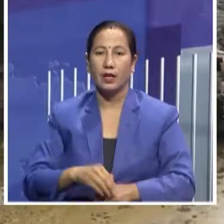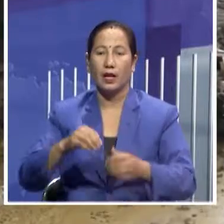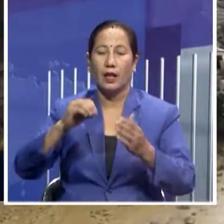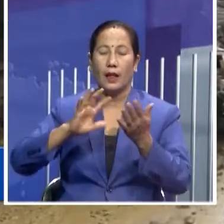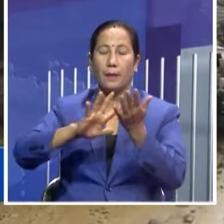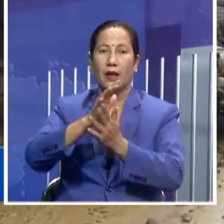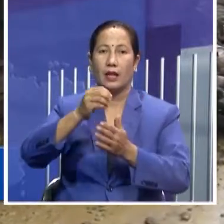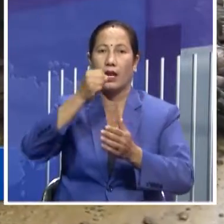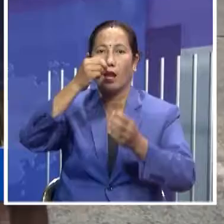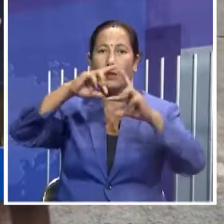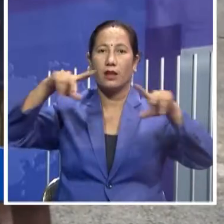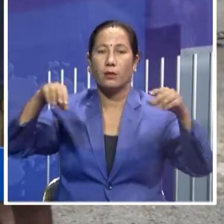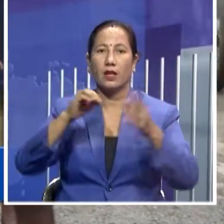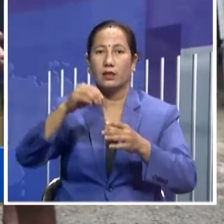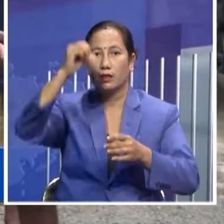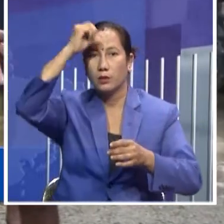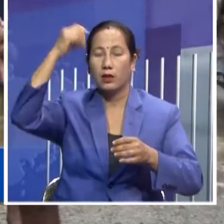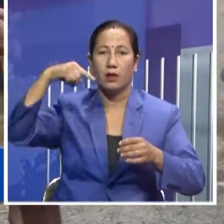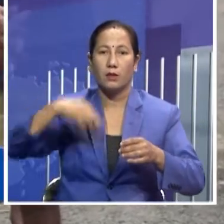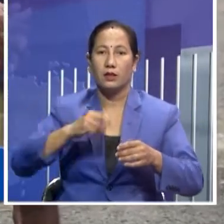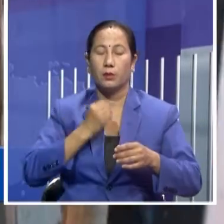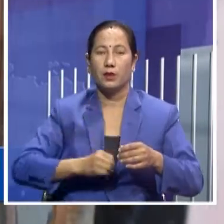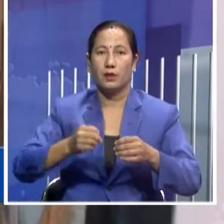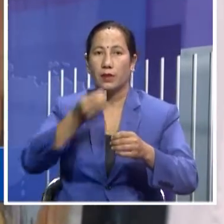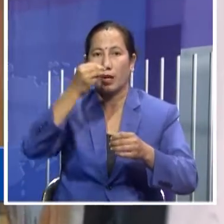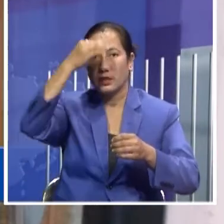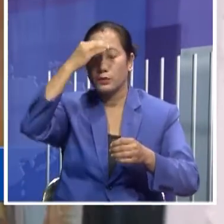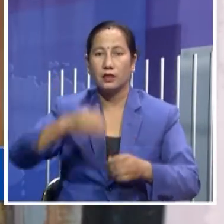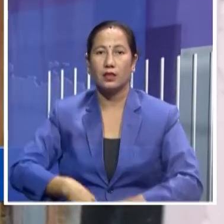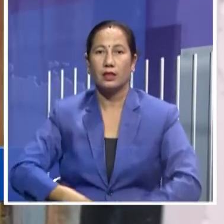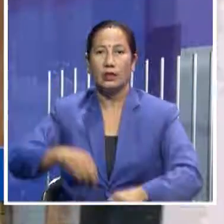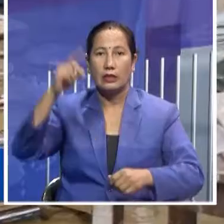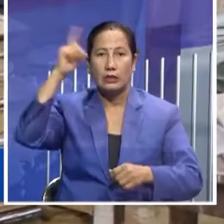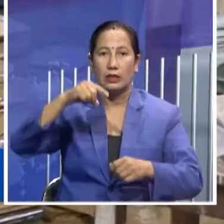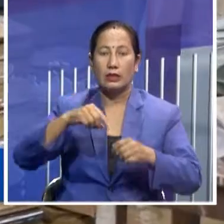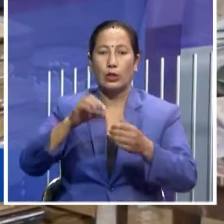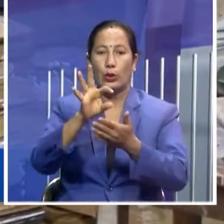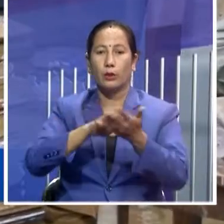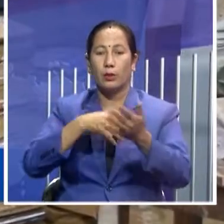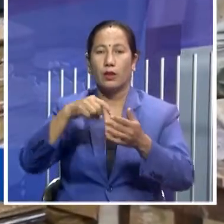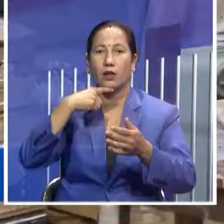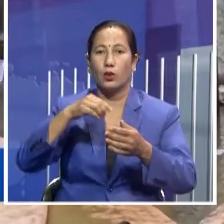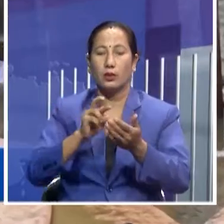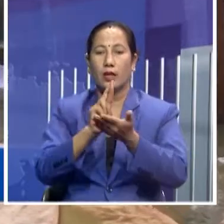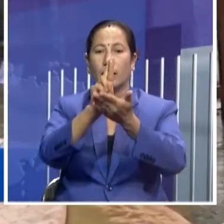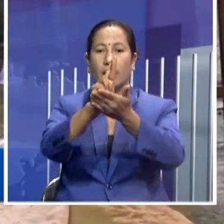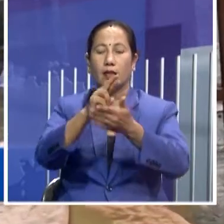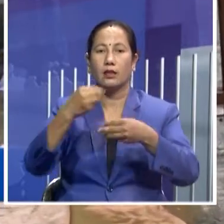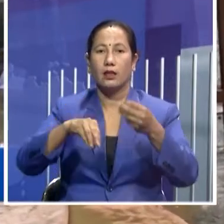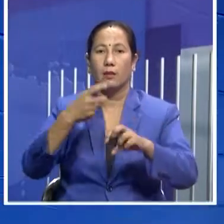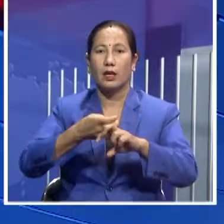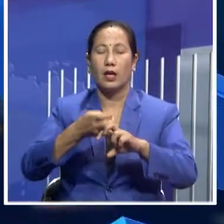बाढीले अन्नपात बगाएपछि पश्चिम नवलपरासीका पीडितलाई छाक टार्न समस्या। क्षतिको यकिन विवरण नहुँदा राहत वितरणमा कठिनाई।